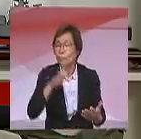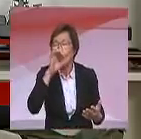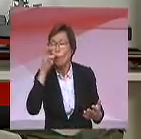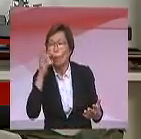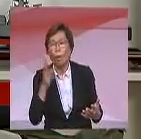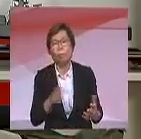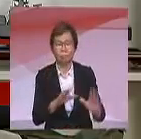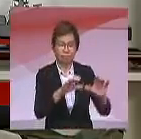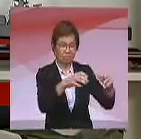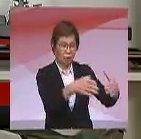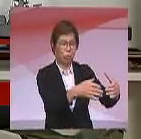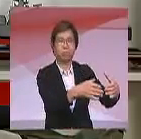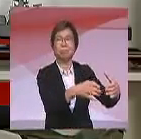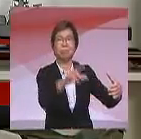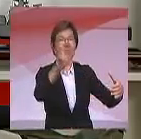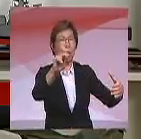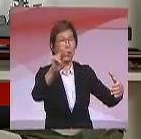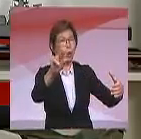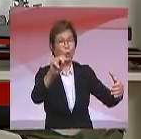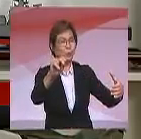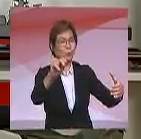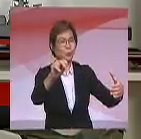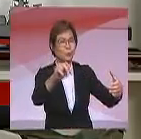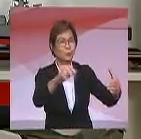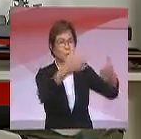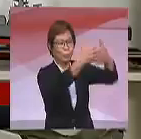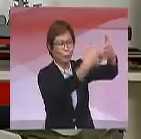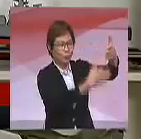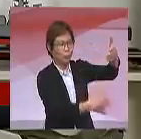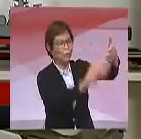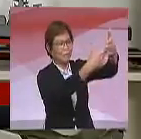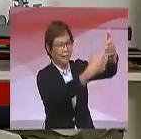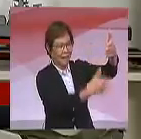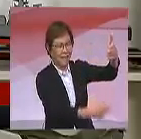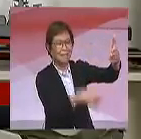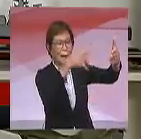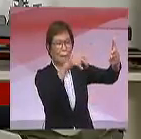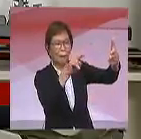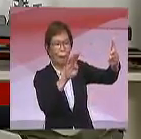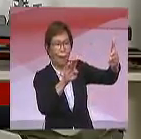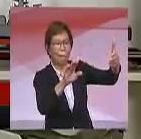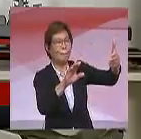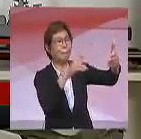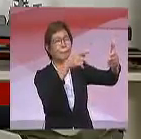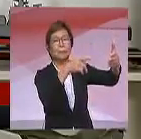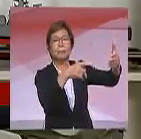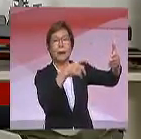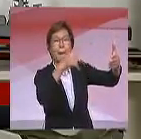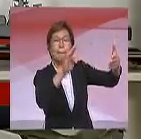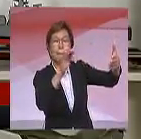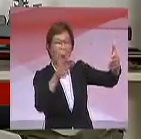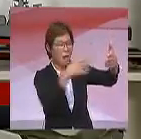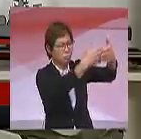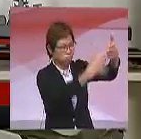masih lagi tergolong dalam negatif list ataupun list-list senarai-senarai terlarang.